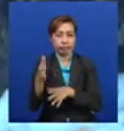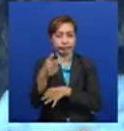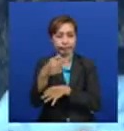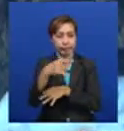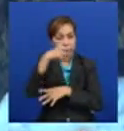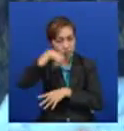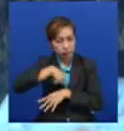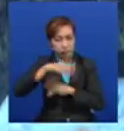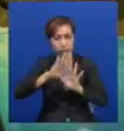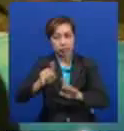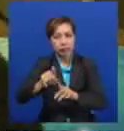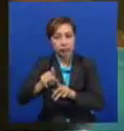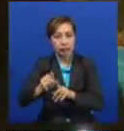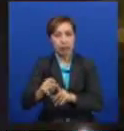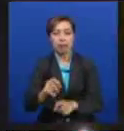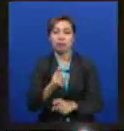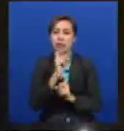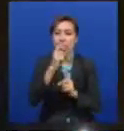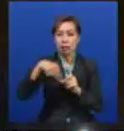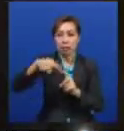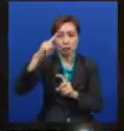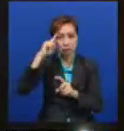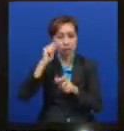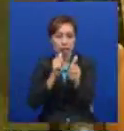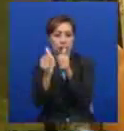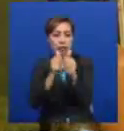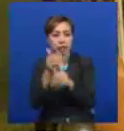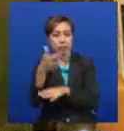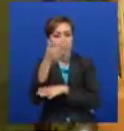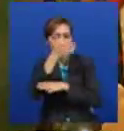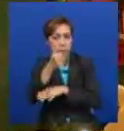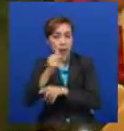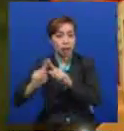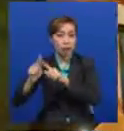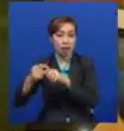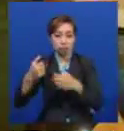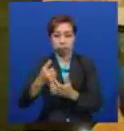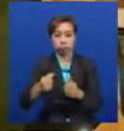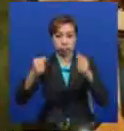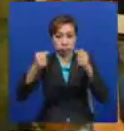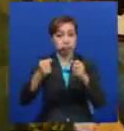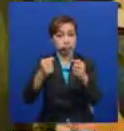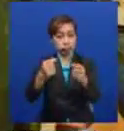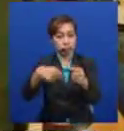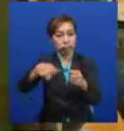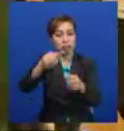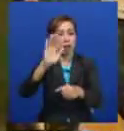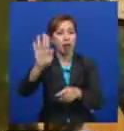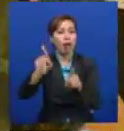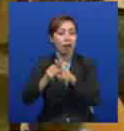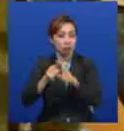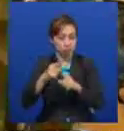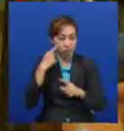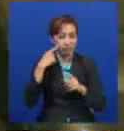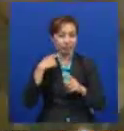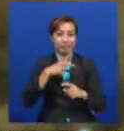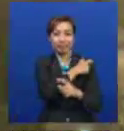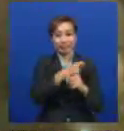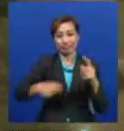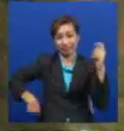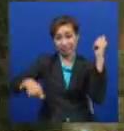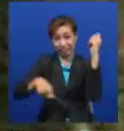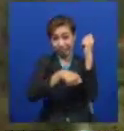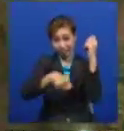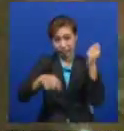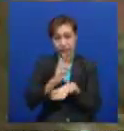ป้าน้ำจืดมีพิษรวมถึงการประกวดปลาสวยงามชิงถ้วยพระราชทานสมเด็จพระเจ้าลูกเธอเจ้าฟ้าจุฬาภรณ์วรัยลักษณ์อั